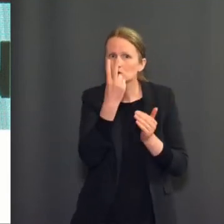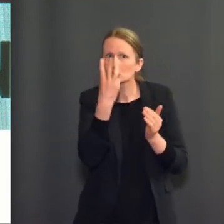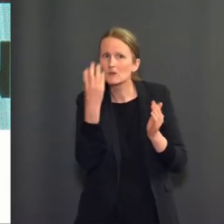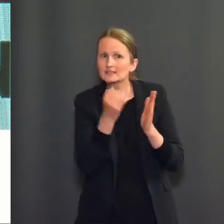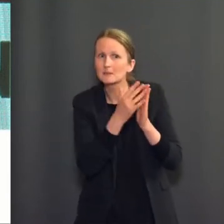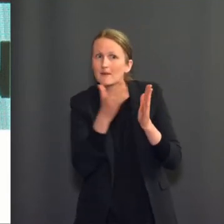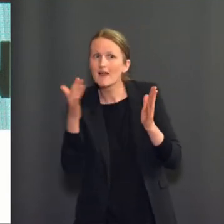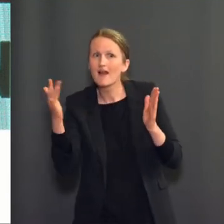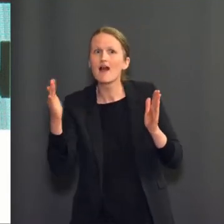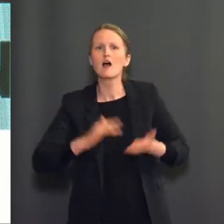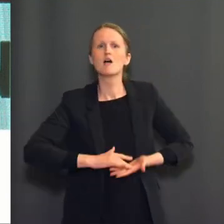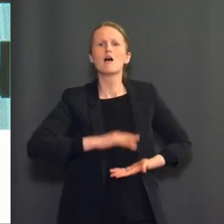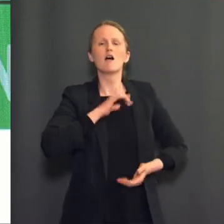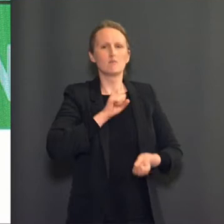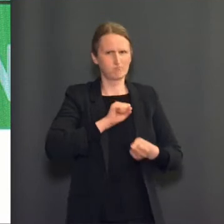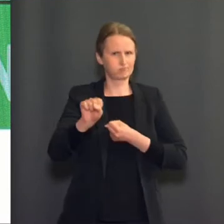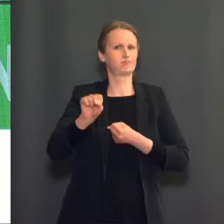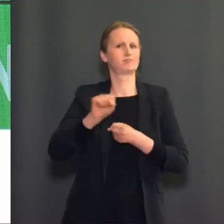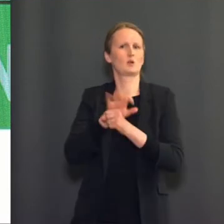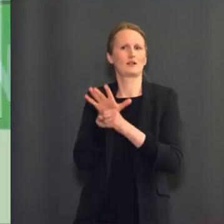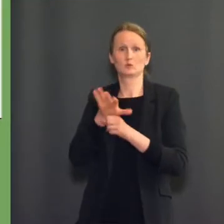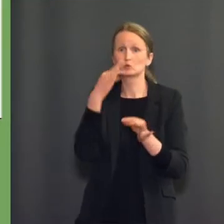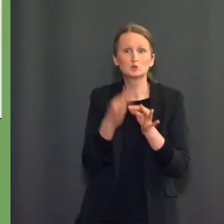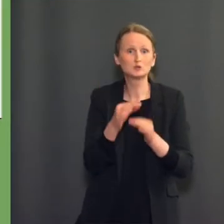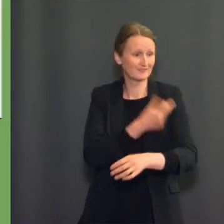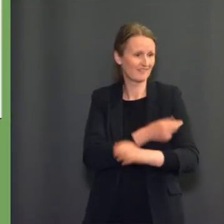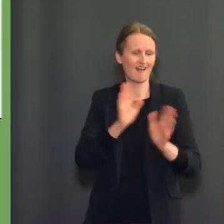été administré.